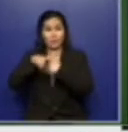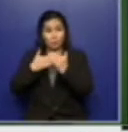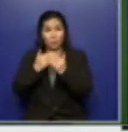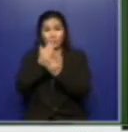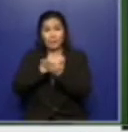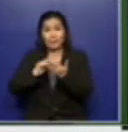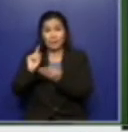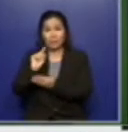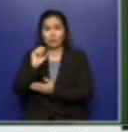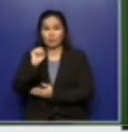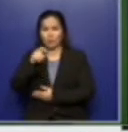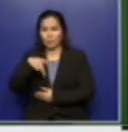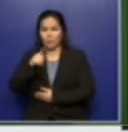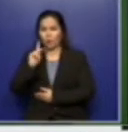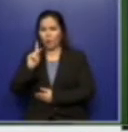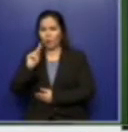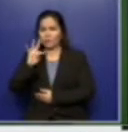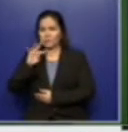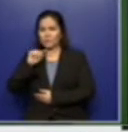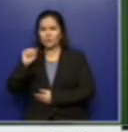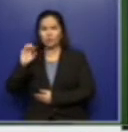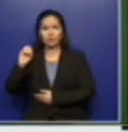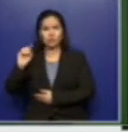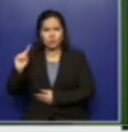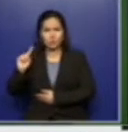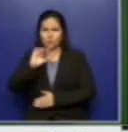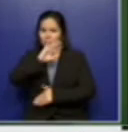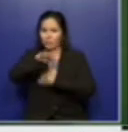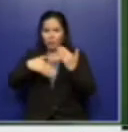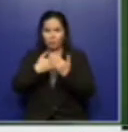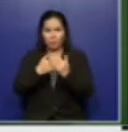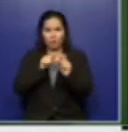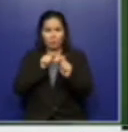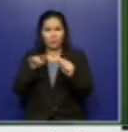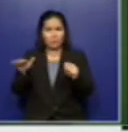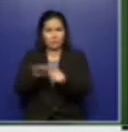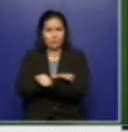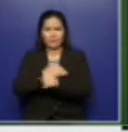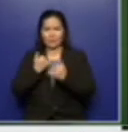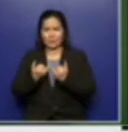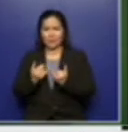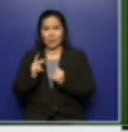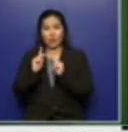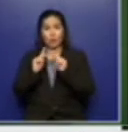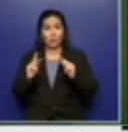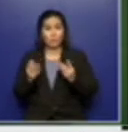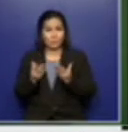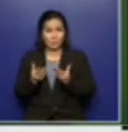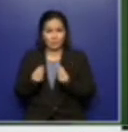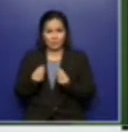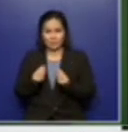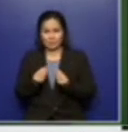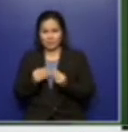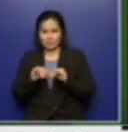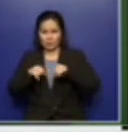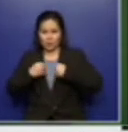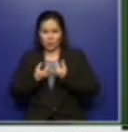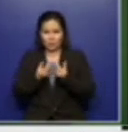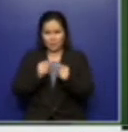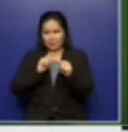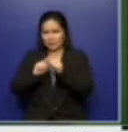ก.4/01วันนี้ทำให้กรมที่ดินไม่สามารถที่จะออกเอกส